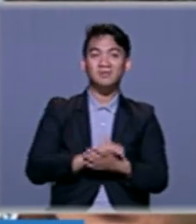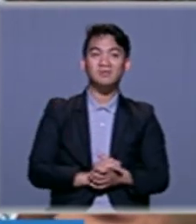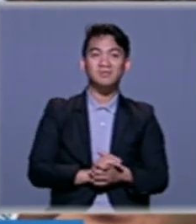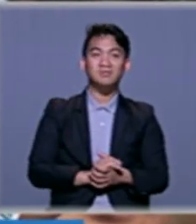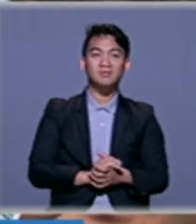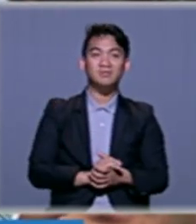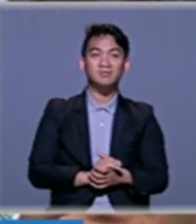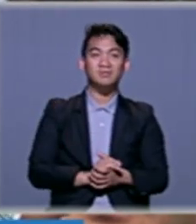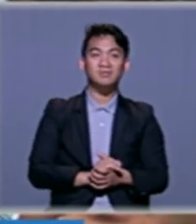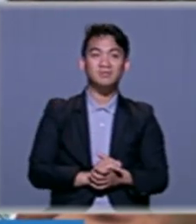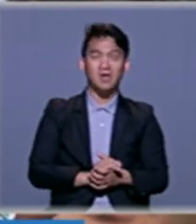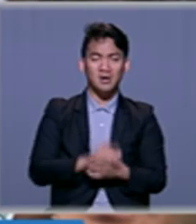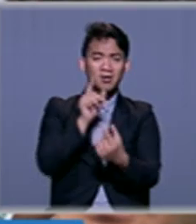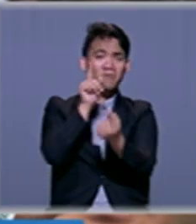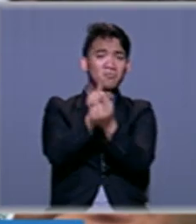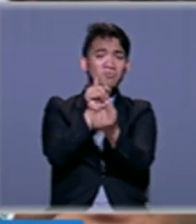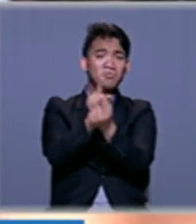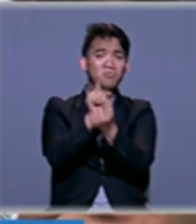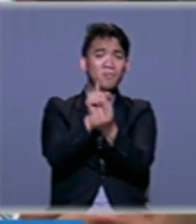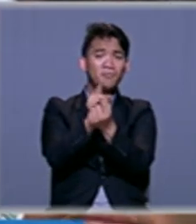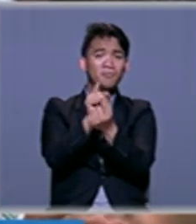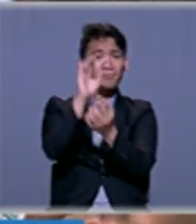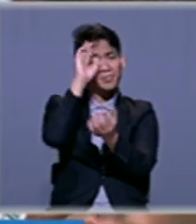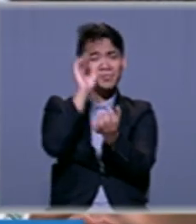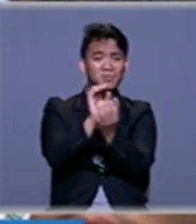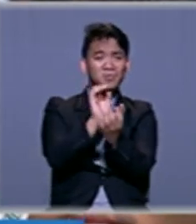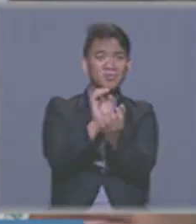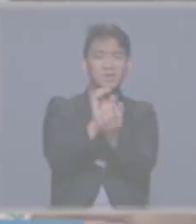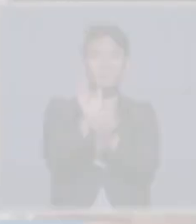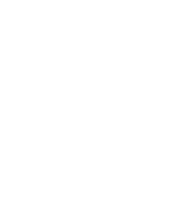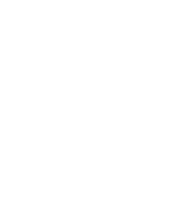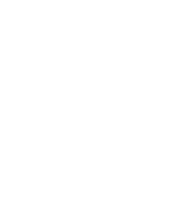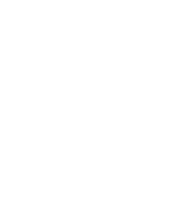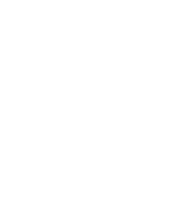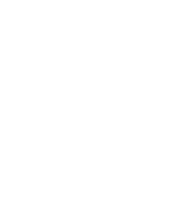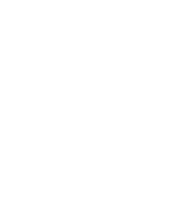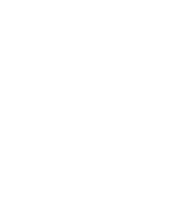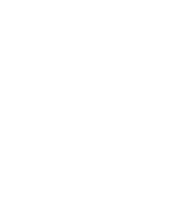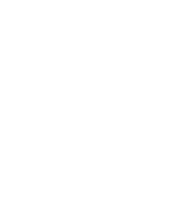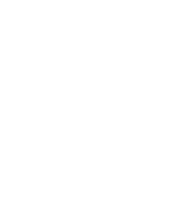ารายงานตัวระหว่างทำกิจกรรมการเลือกตั้งนะครับก็คือเข้ามาอีกครั้งหลังการเลือกตั้ง